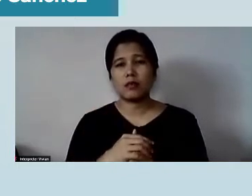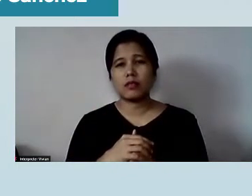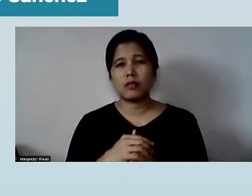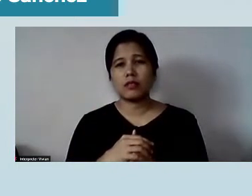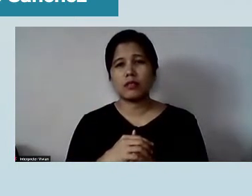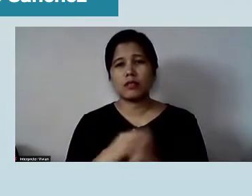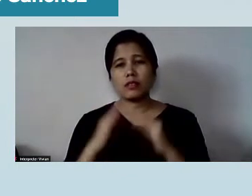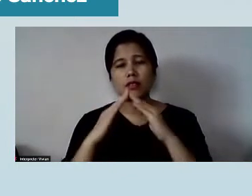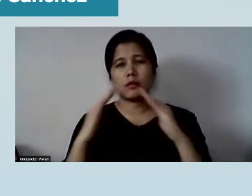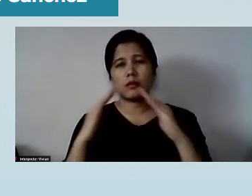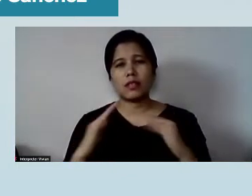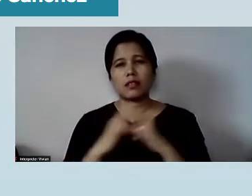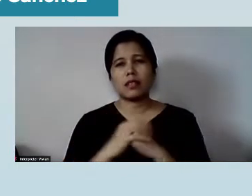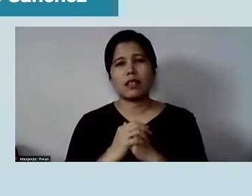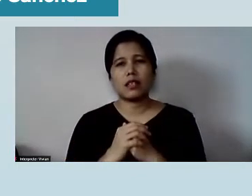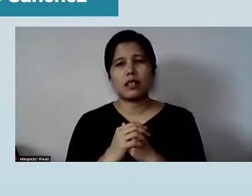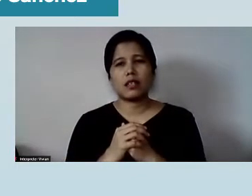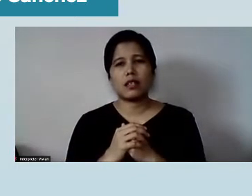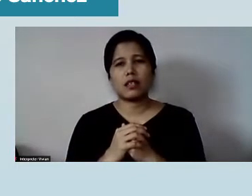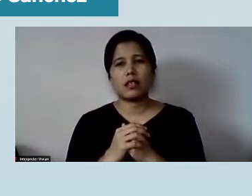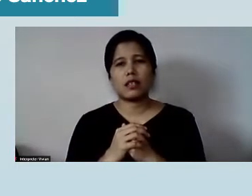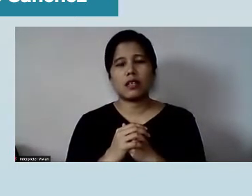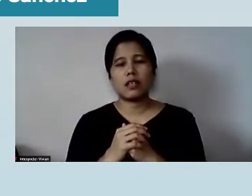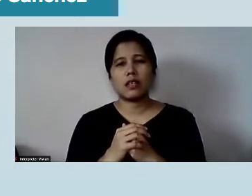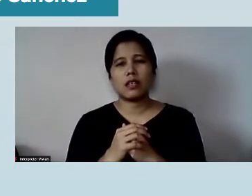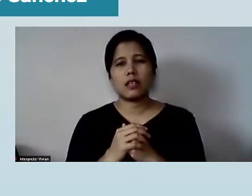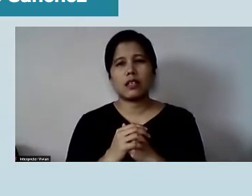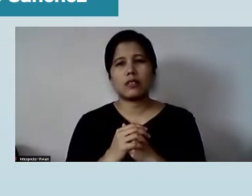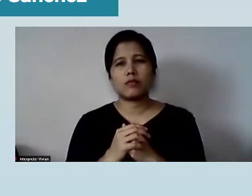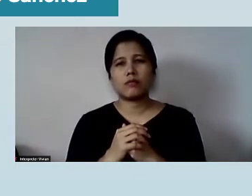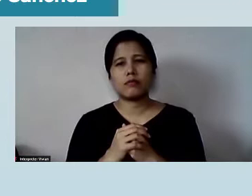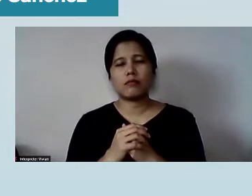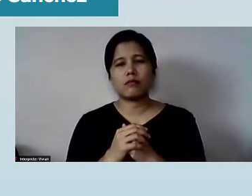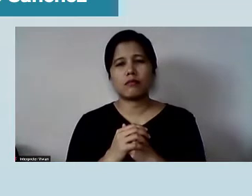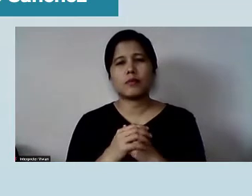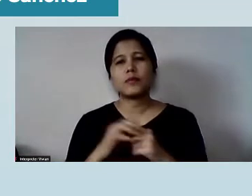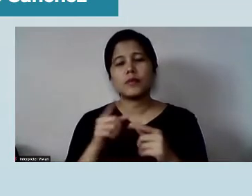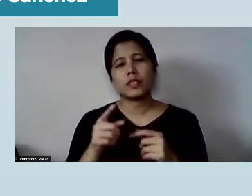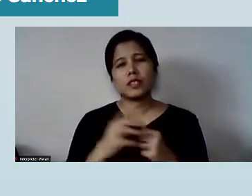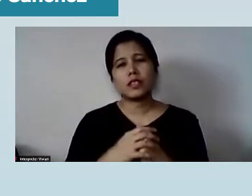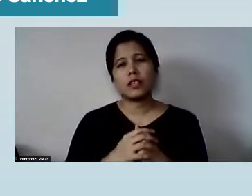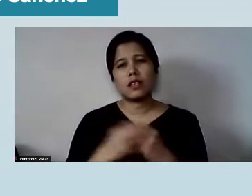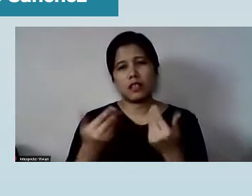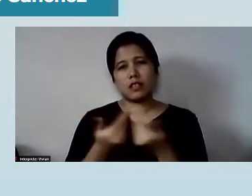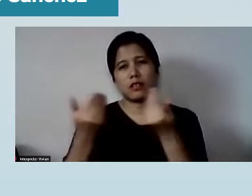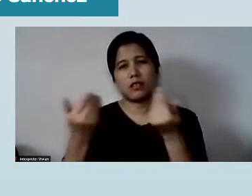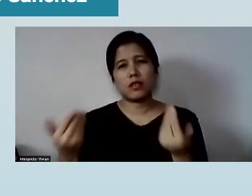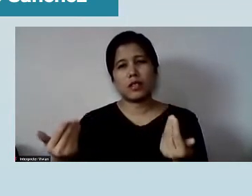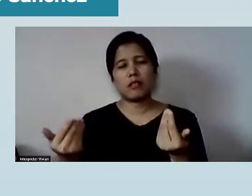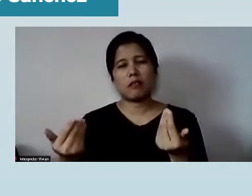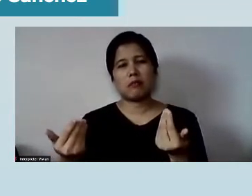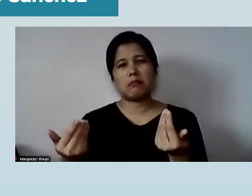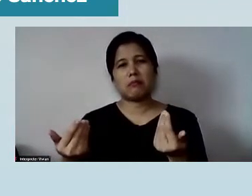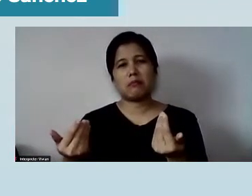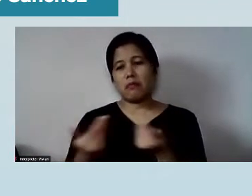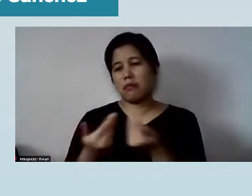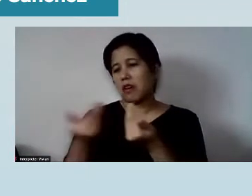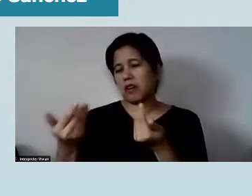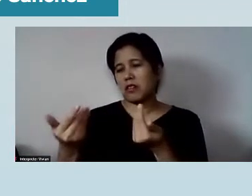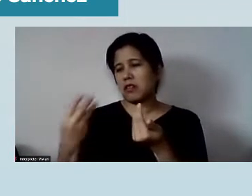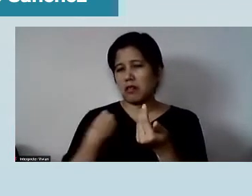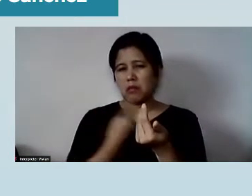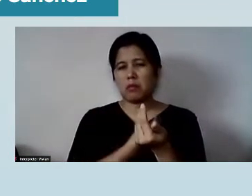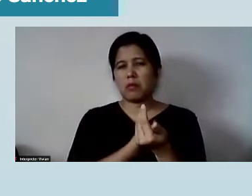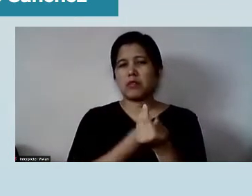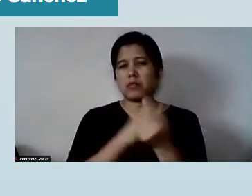minsan minumura tayo, no? O sinasaktan pa rin, no? Tapos hinihiwalay doon sa other members of the